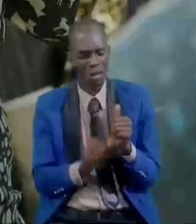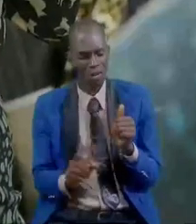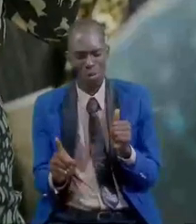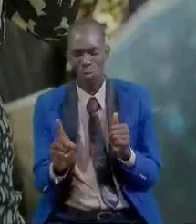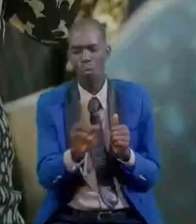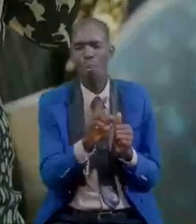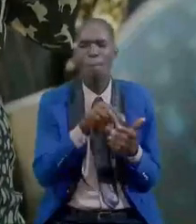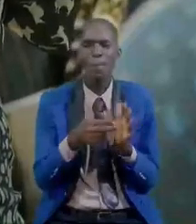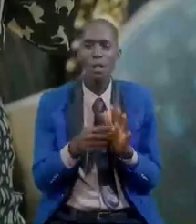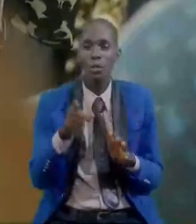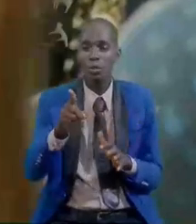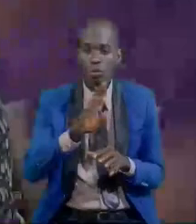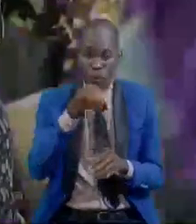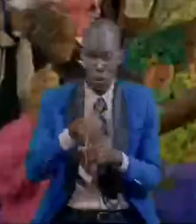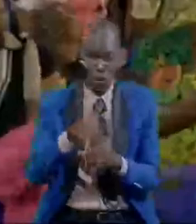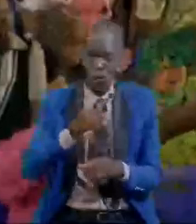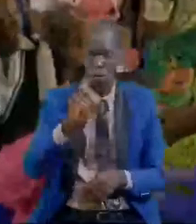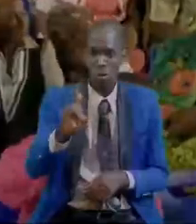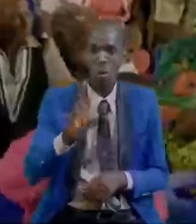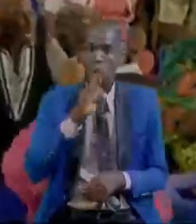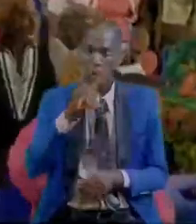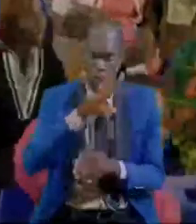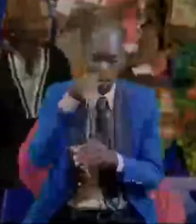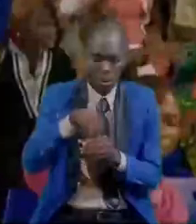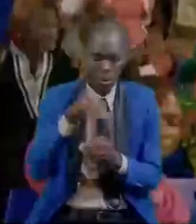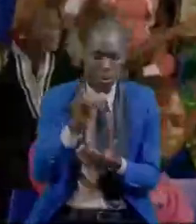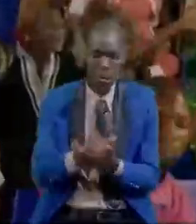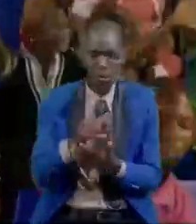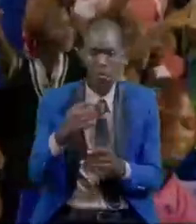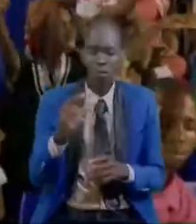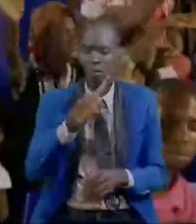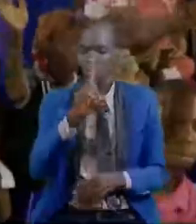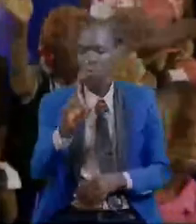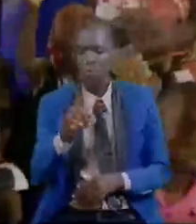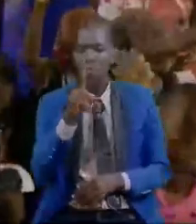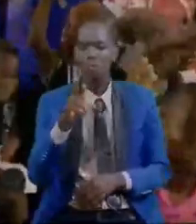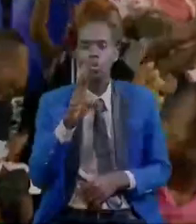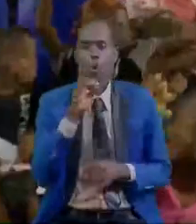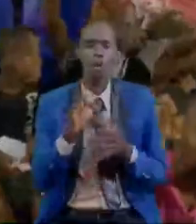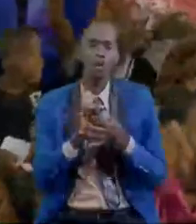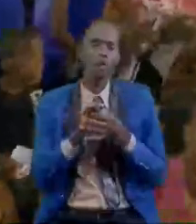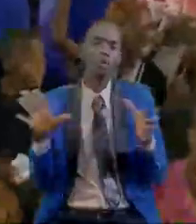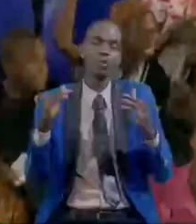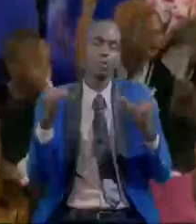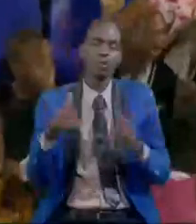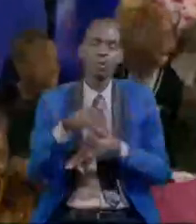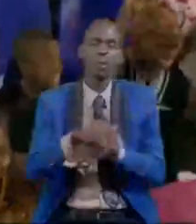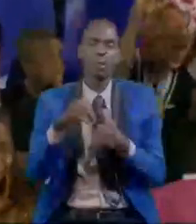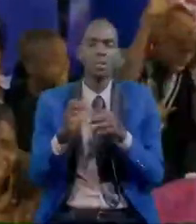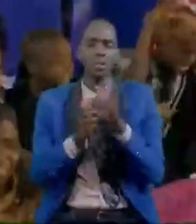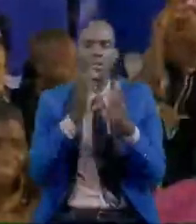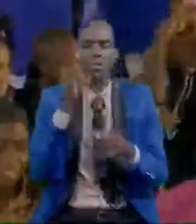Est-ce que toi tu es dedans? Est-ce que tu fais partie de tous? Tu es délié ce soir au nom de